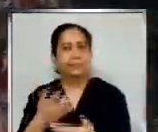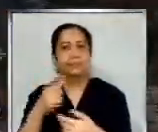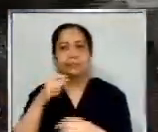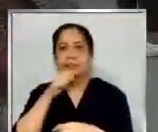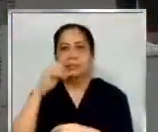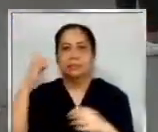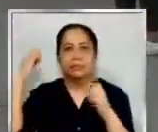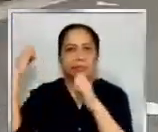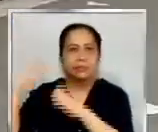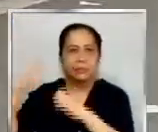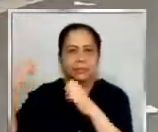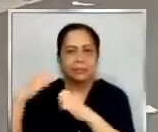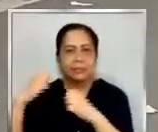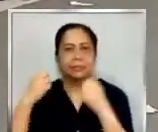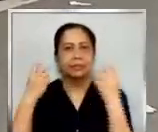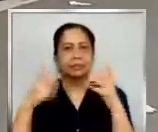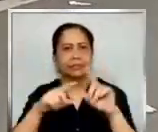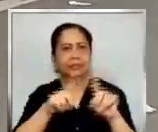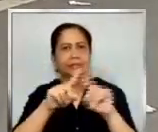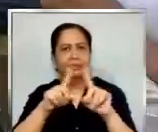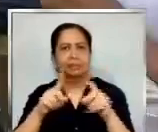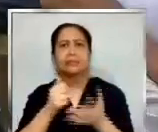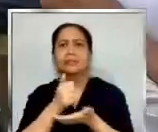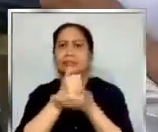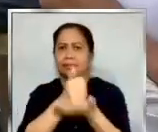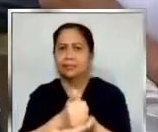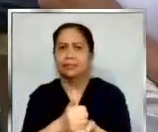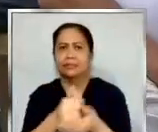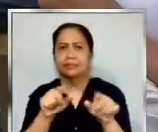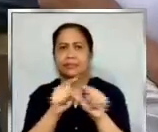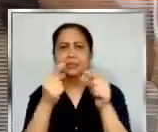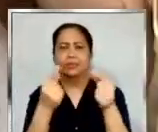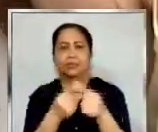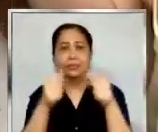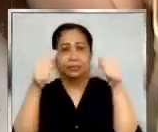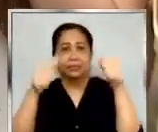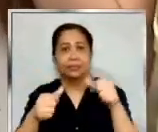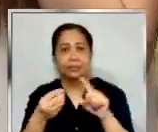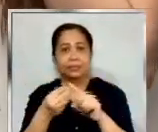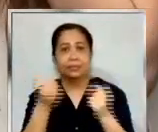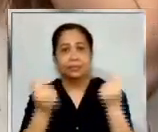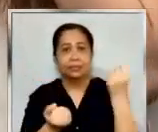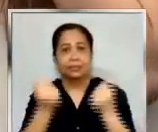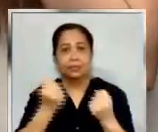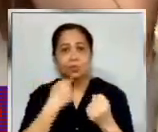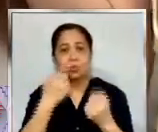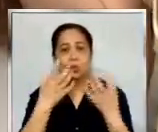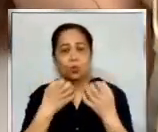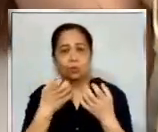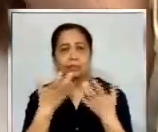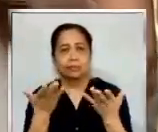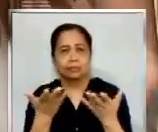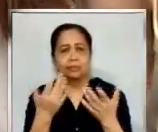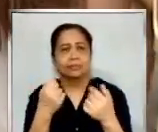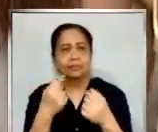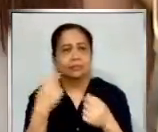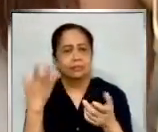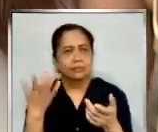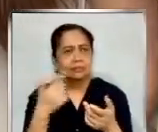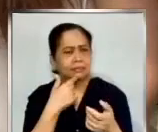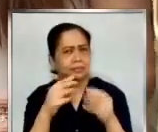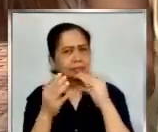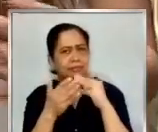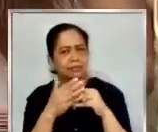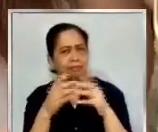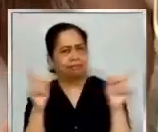inaasahan, maraming iba pa ang tumulong sa grupo. Yung pinost ko about dun sa driver na gustong mag-co-work, may nag-message sa akin out of nowhere,